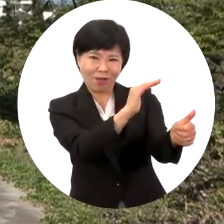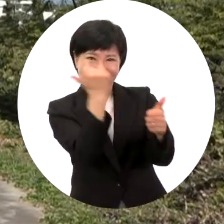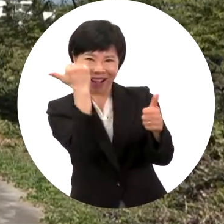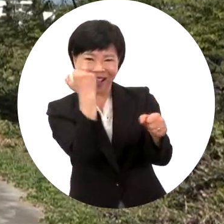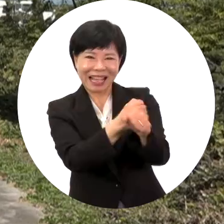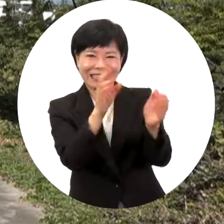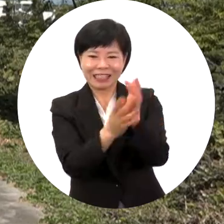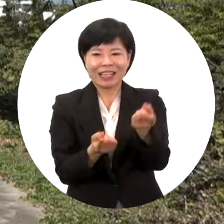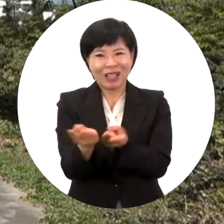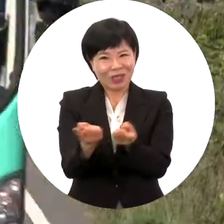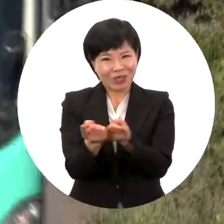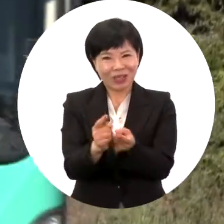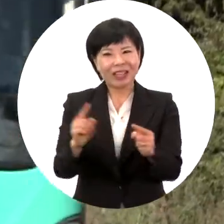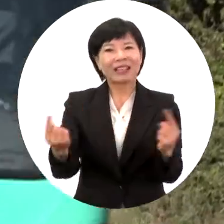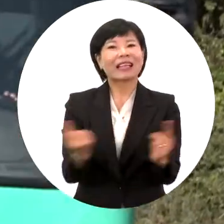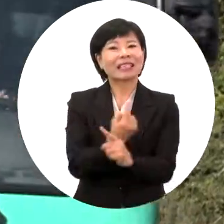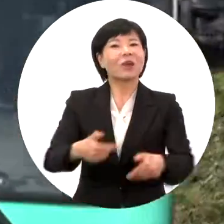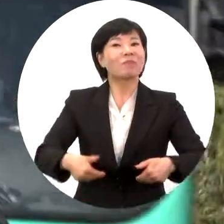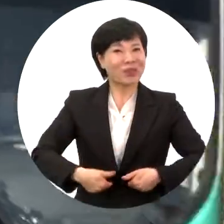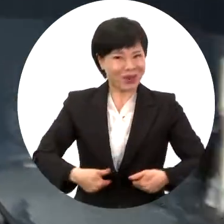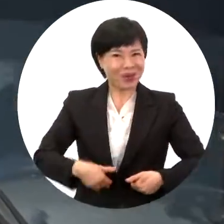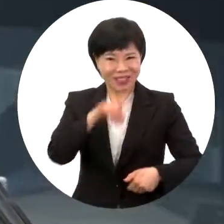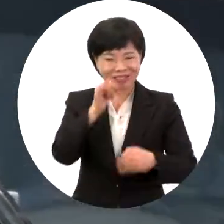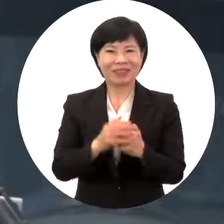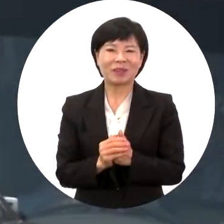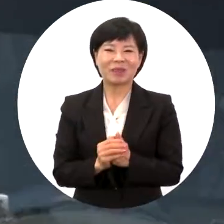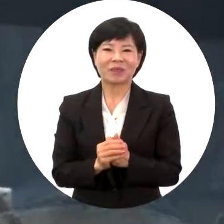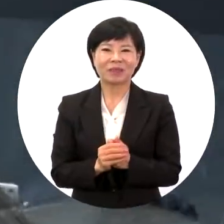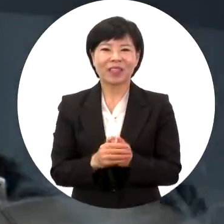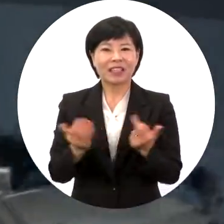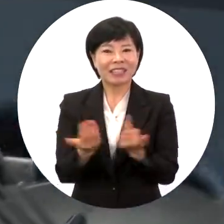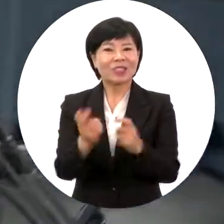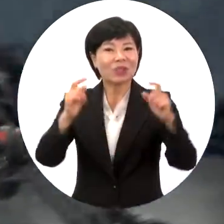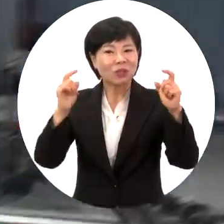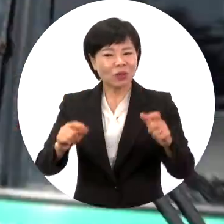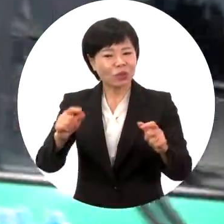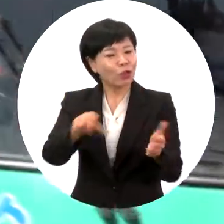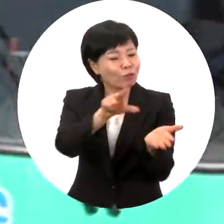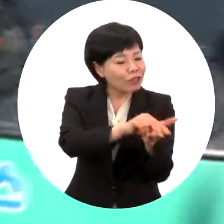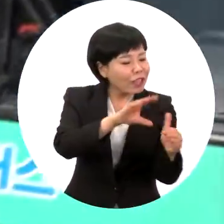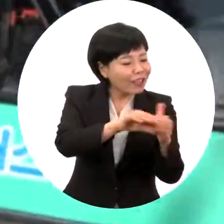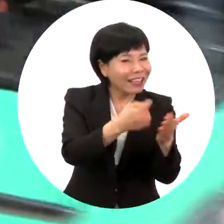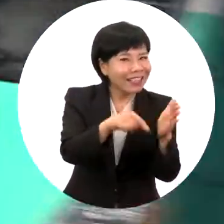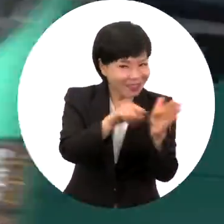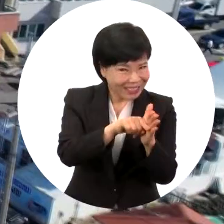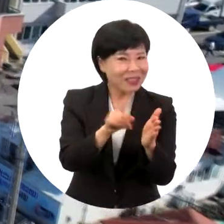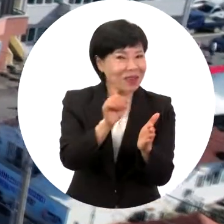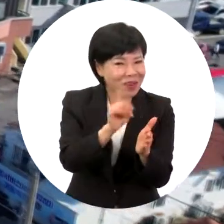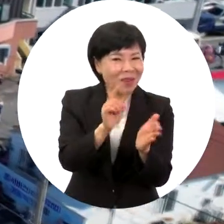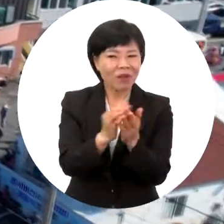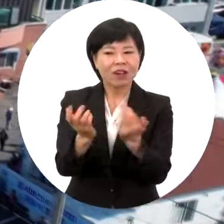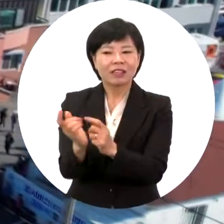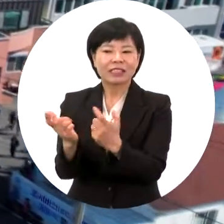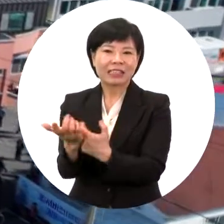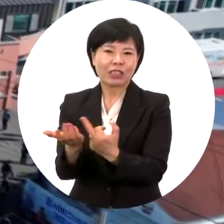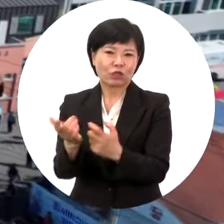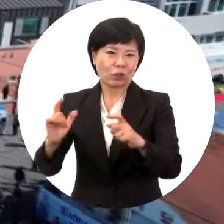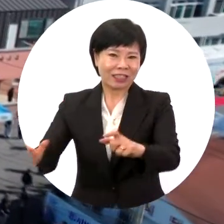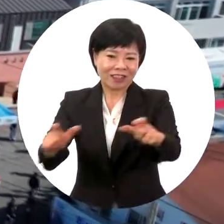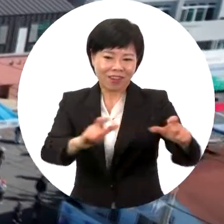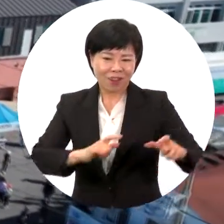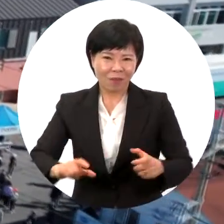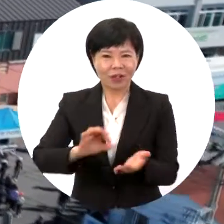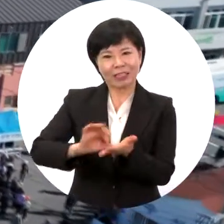변경되는 시간 조정 등 개선이 필요한 사항도 있었습니다. 제주도는 이러한 문제를 개선하기 위해 지역별 수요에